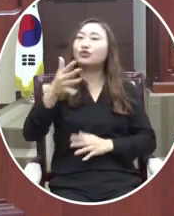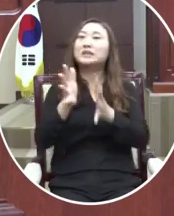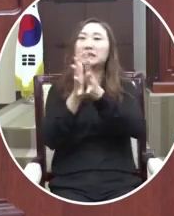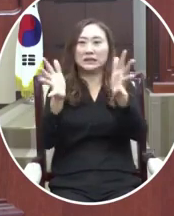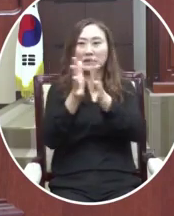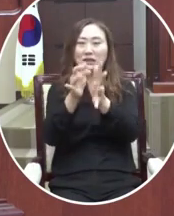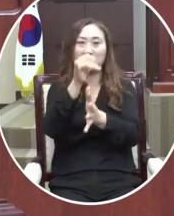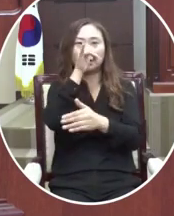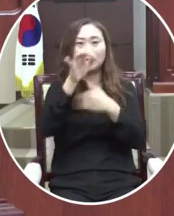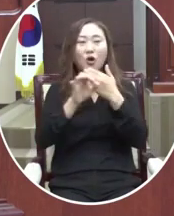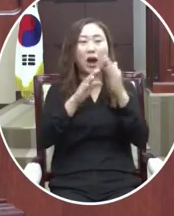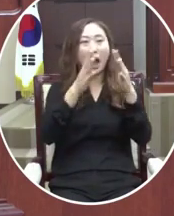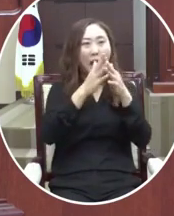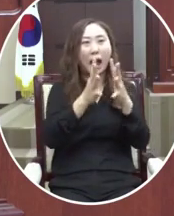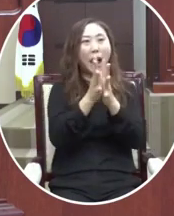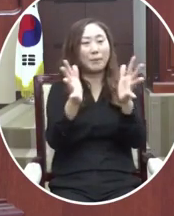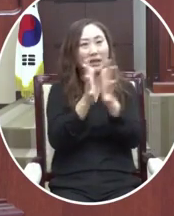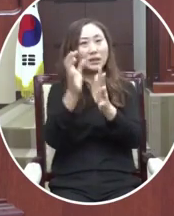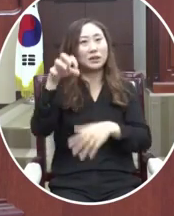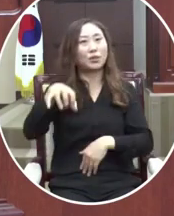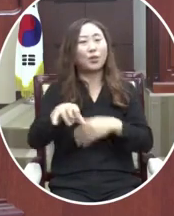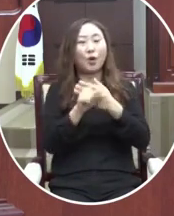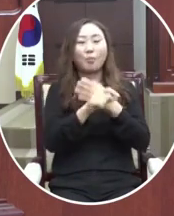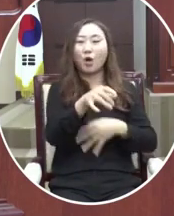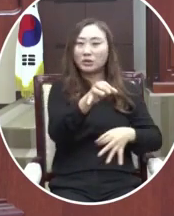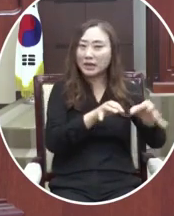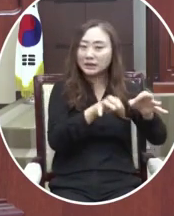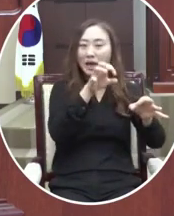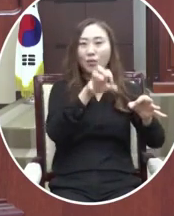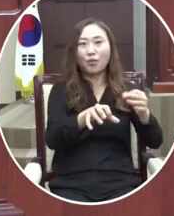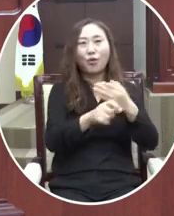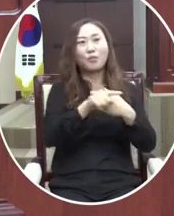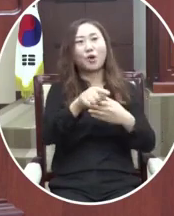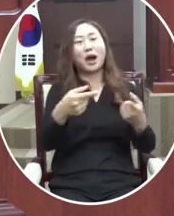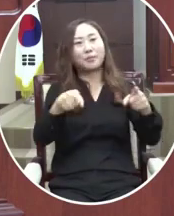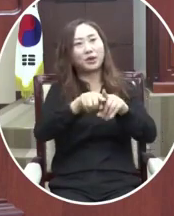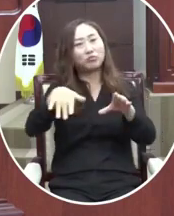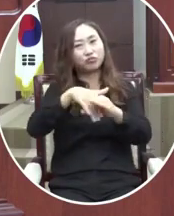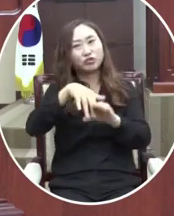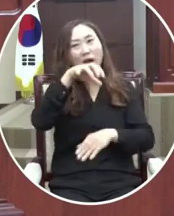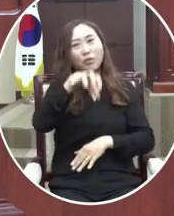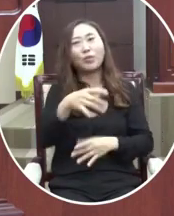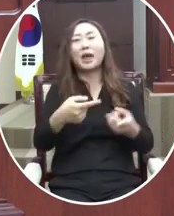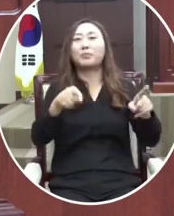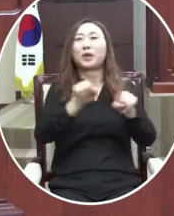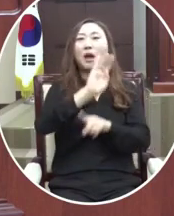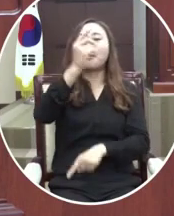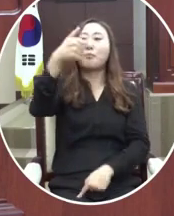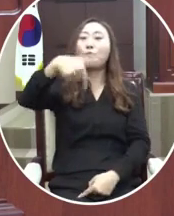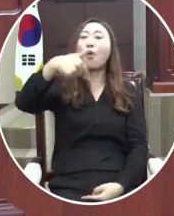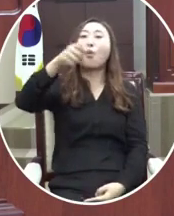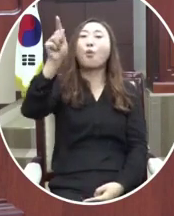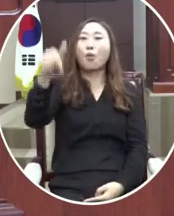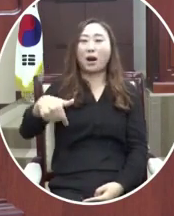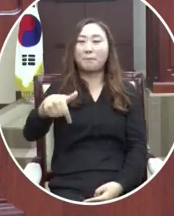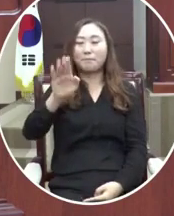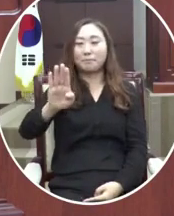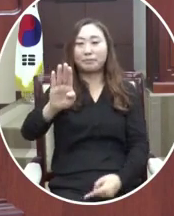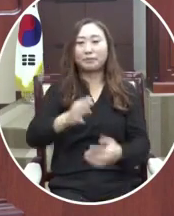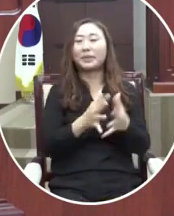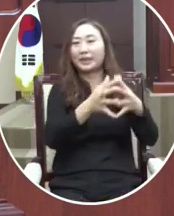3,400 가구의 주거 단지와 상업 업무 시설 다목적 문화 시설 등이 어울러지는 복합 단지로